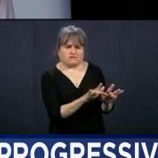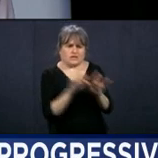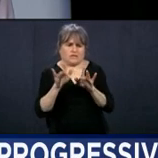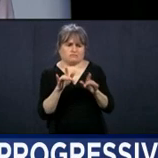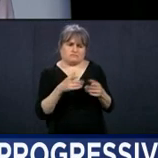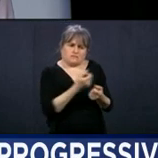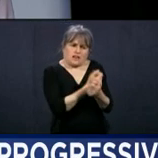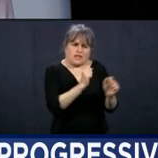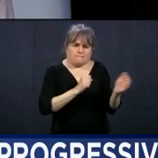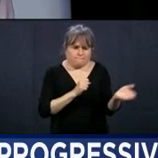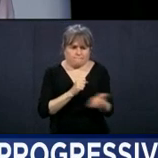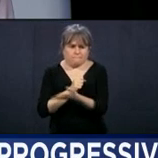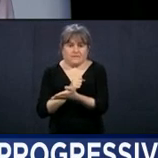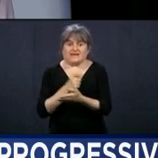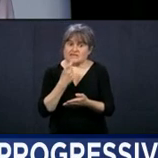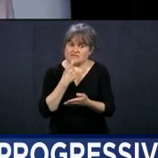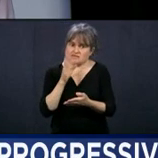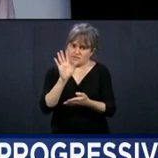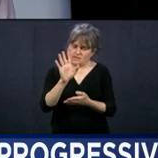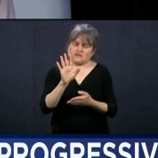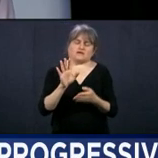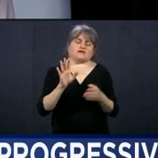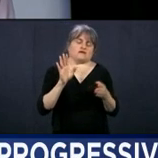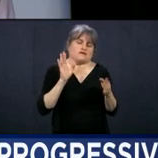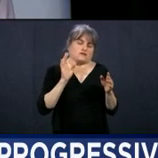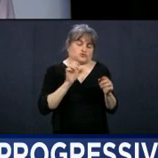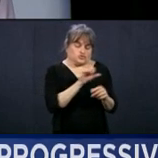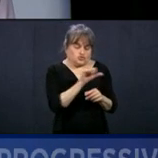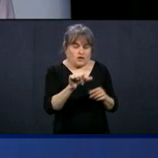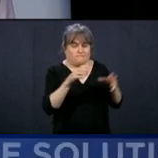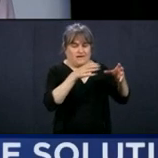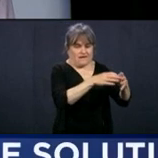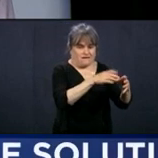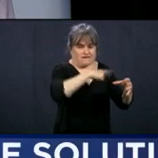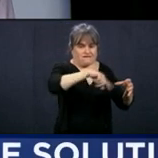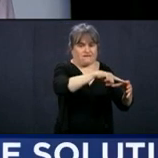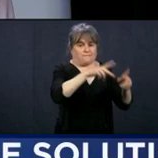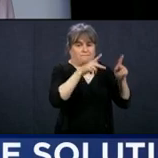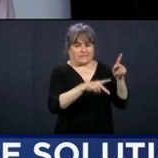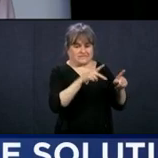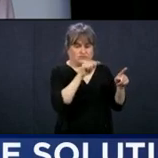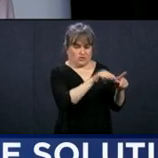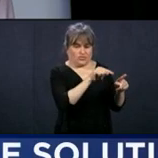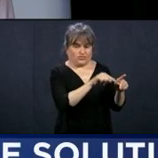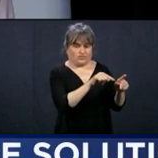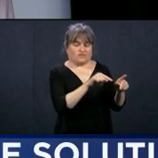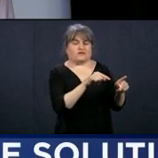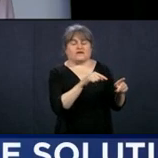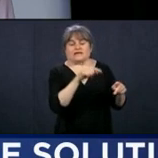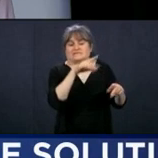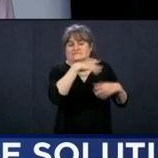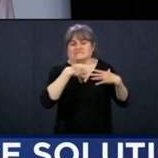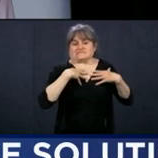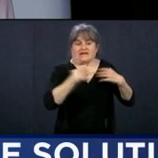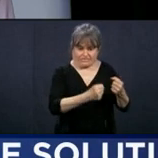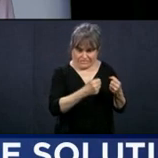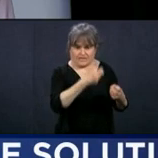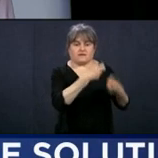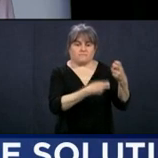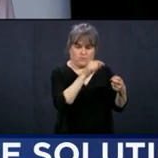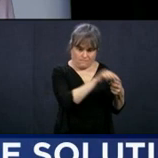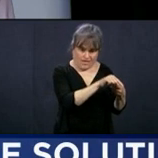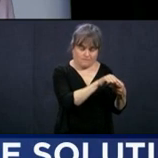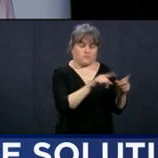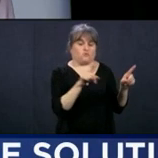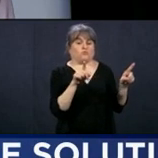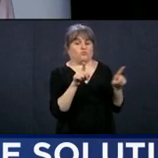groupes très ciblés de détenus qui ont une peine, qui ont un reste de peine à purger